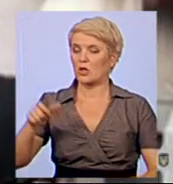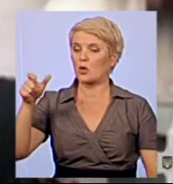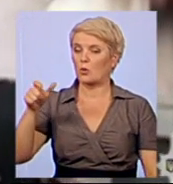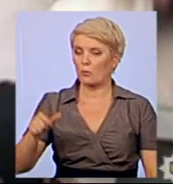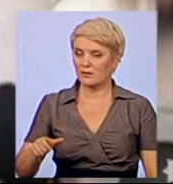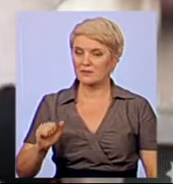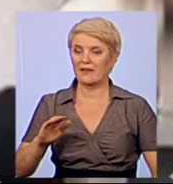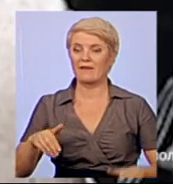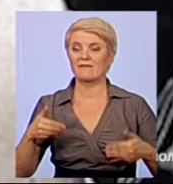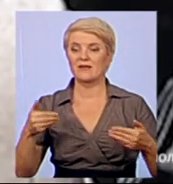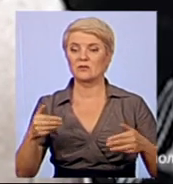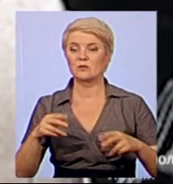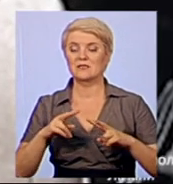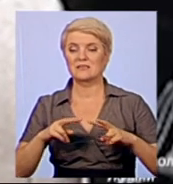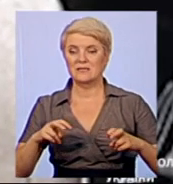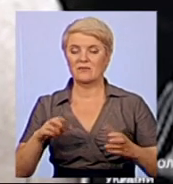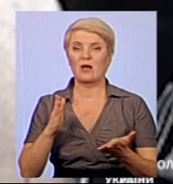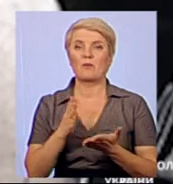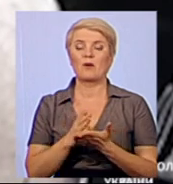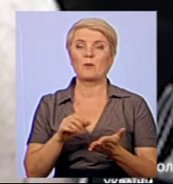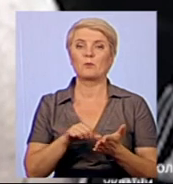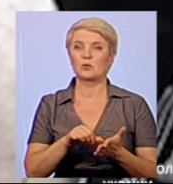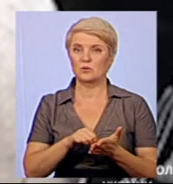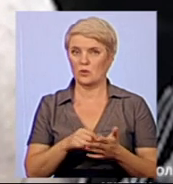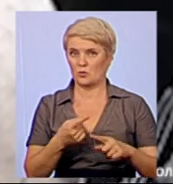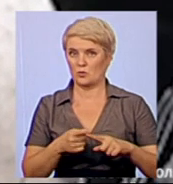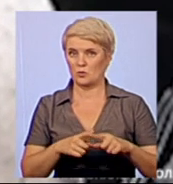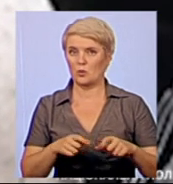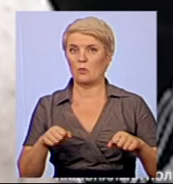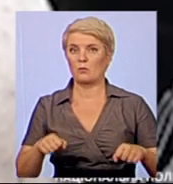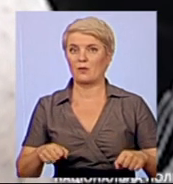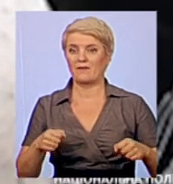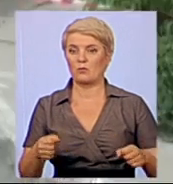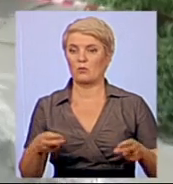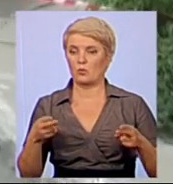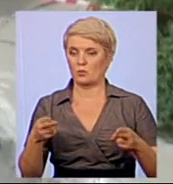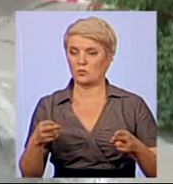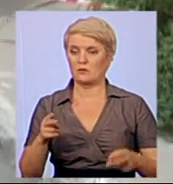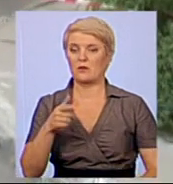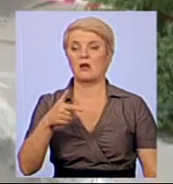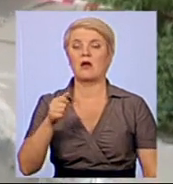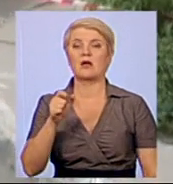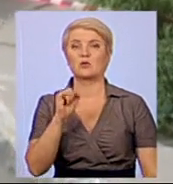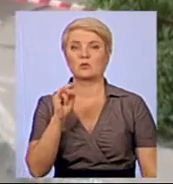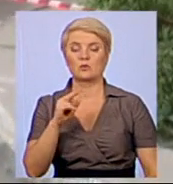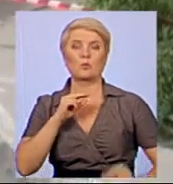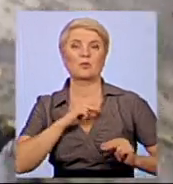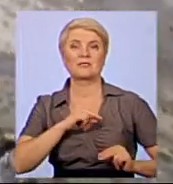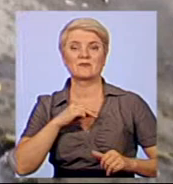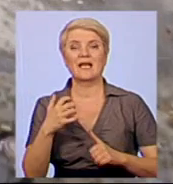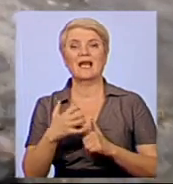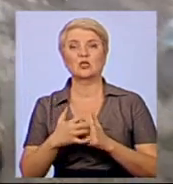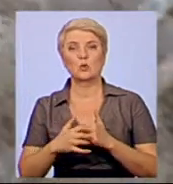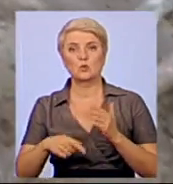за версією слідства, має причетність до вказаного правопорушення. Катерина Гандзюк, працівниця